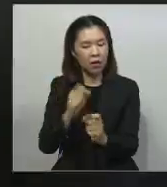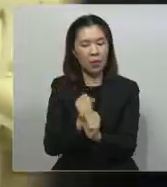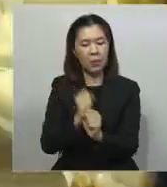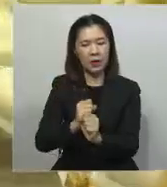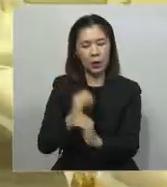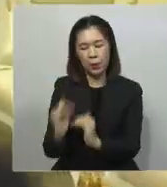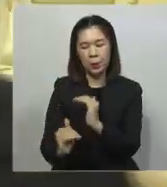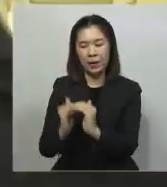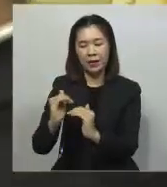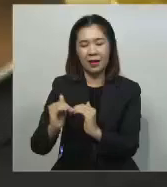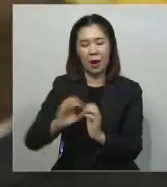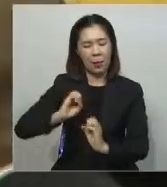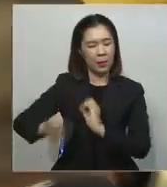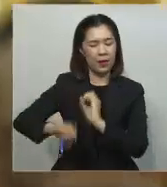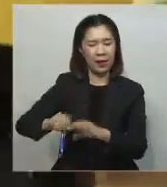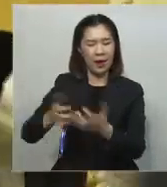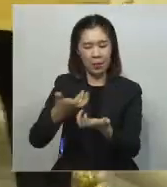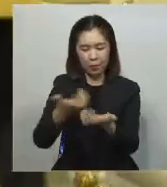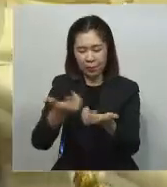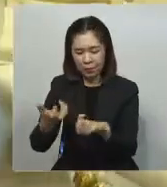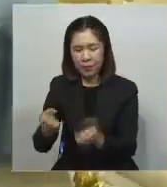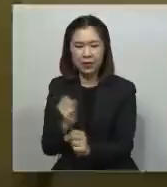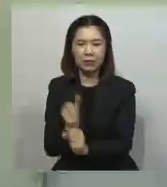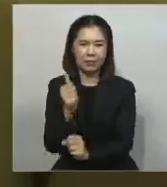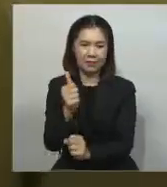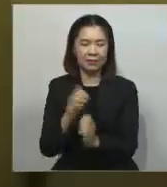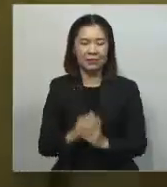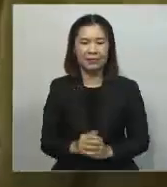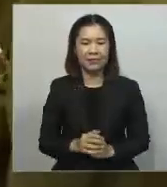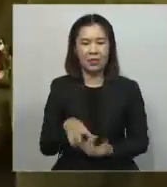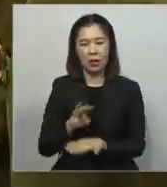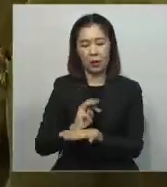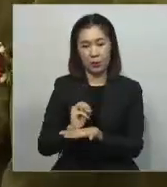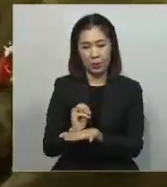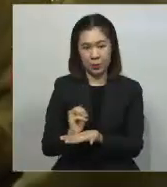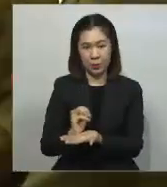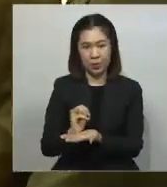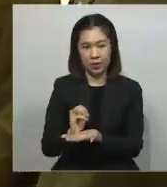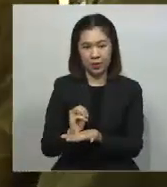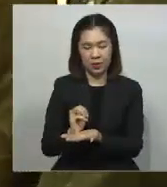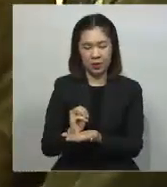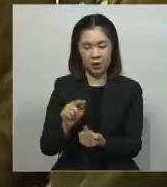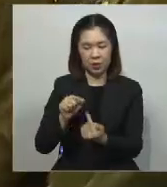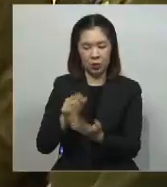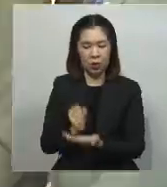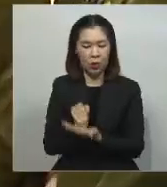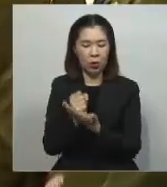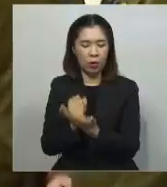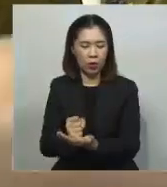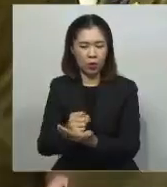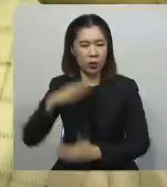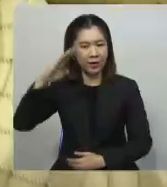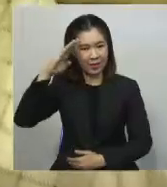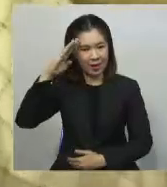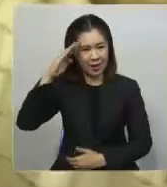อดเพื่อใช้แยกขยะในปริมาณที่มากขึ้นด้วยด้านมูลนิธิสงเคราะห์ครอบครัวทหารผ่านศึกในพระบรมราชูป